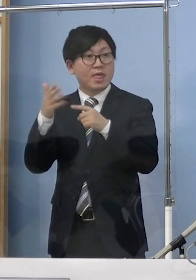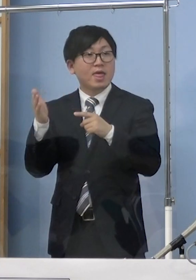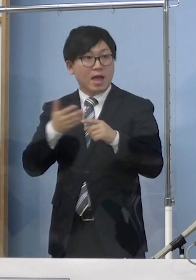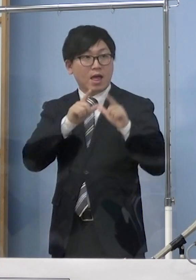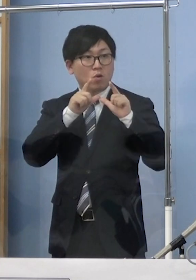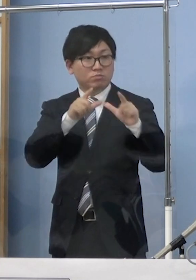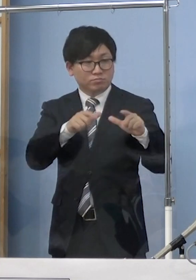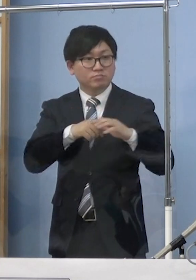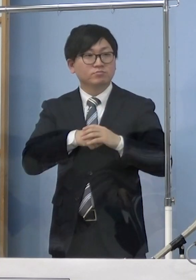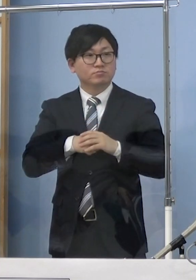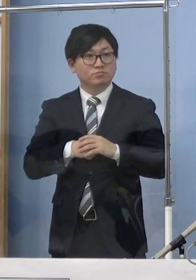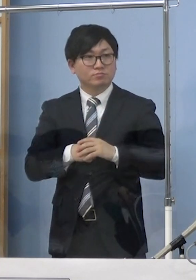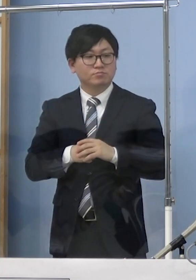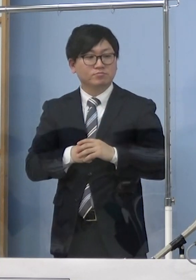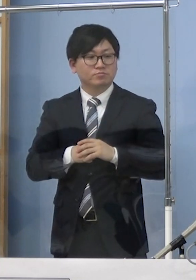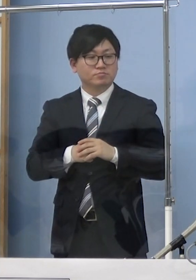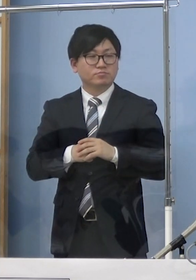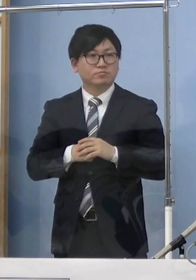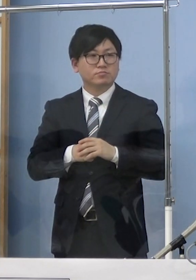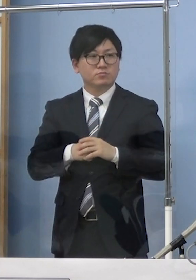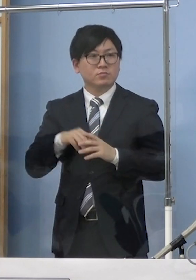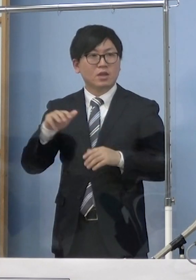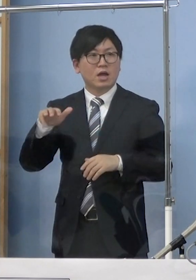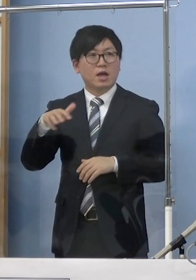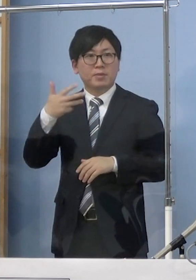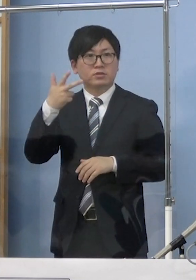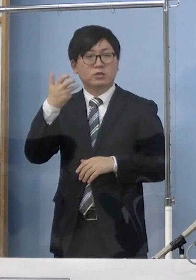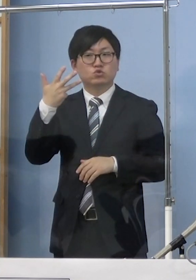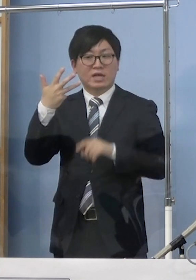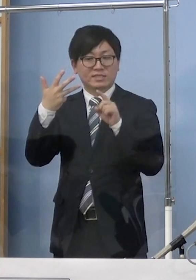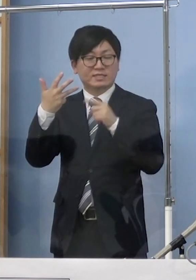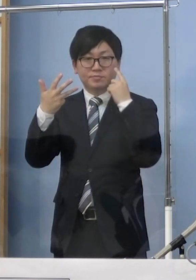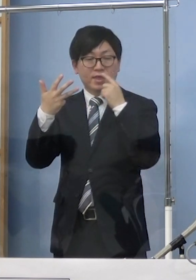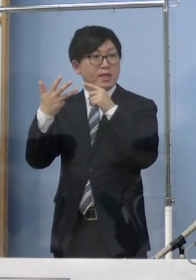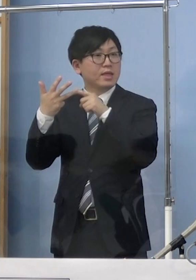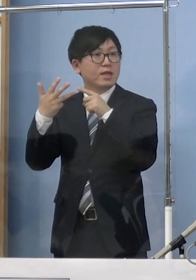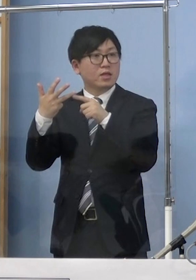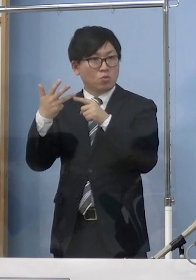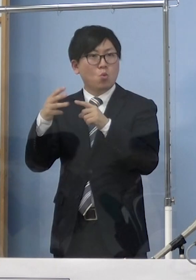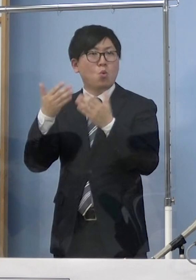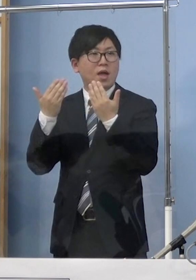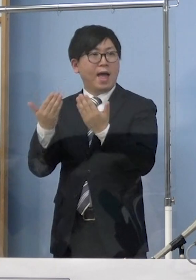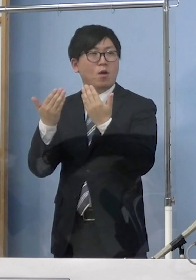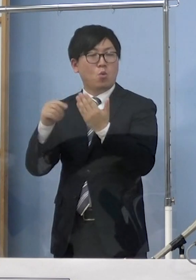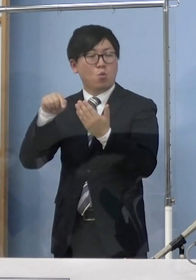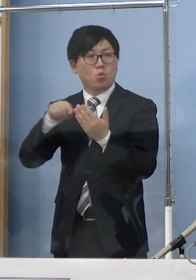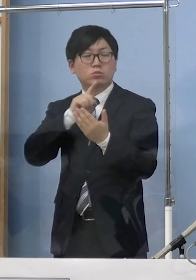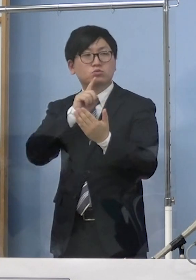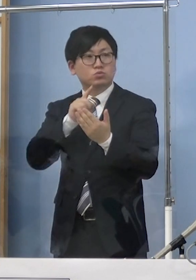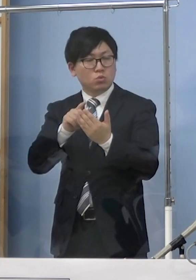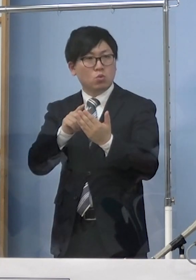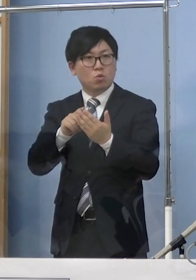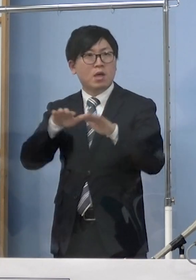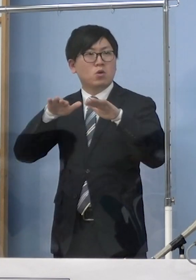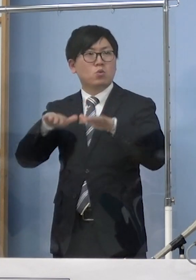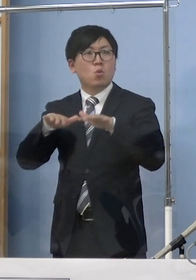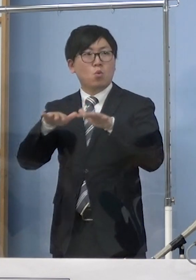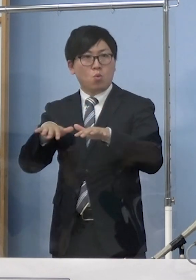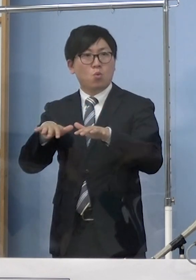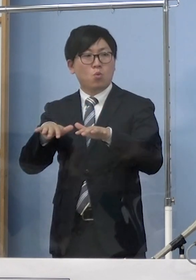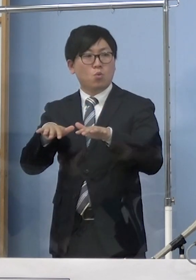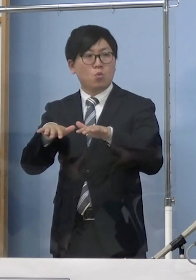ます。で、878例目の方の学校についてですが、本日は、